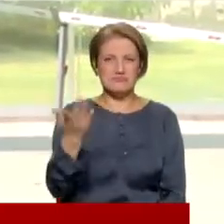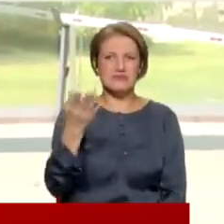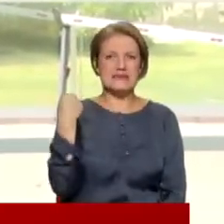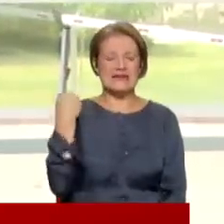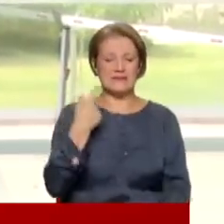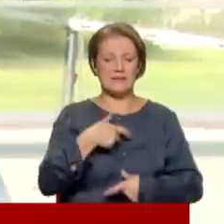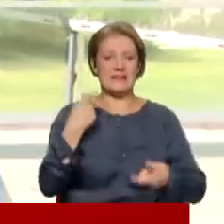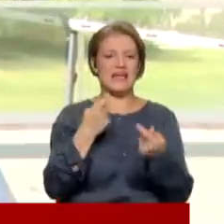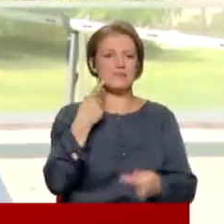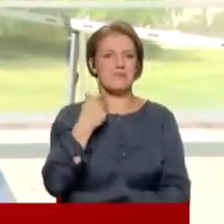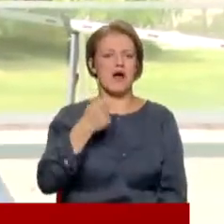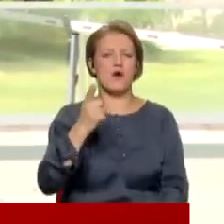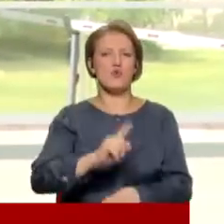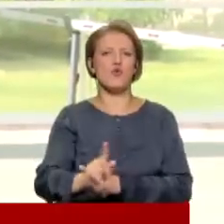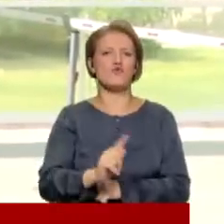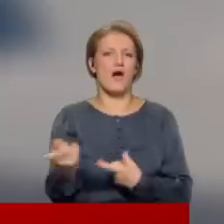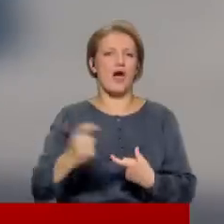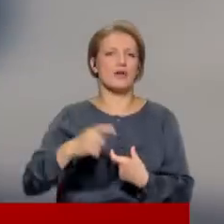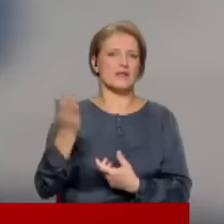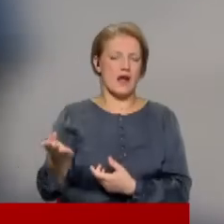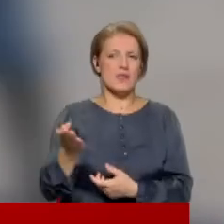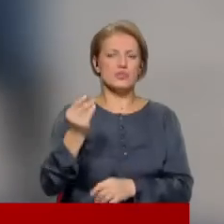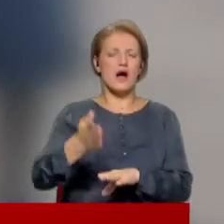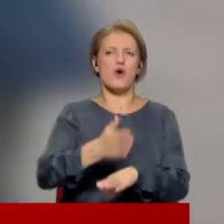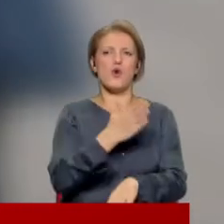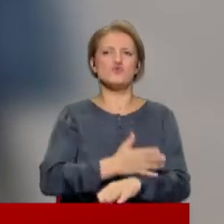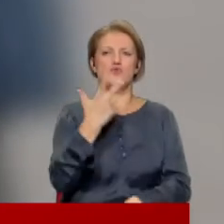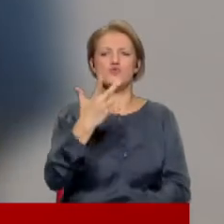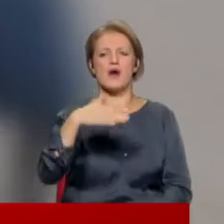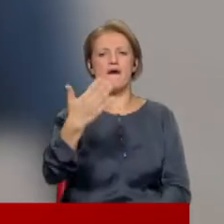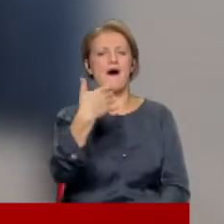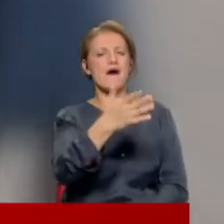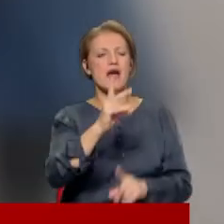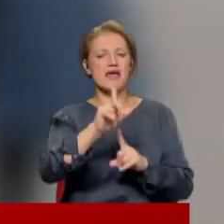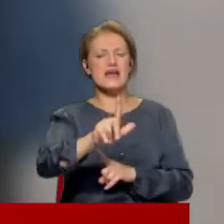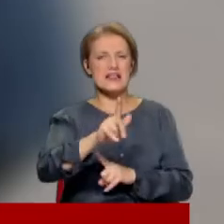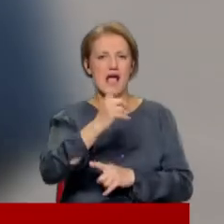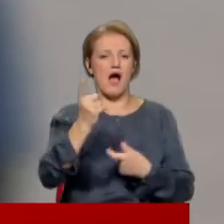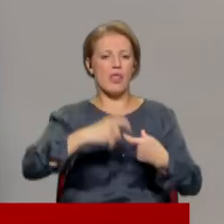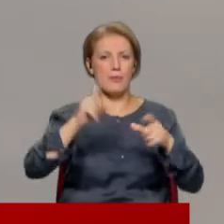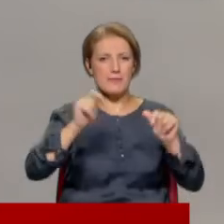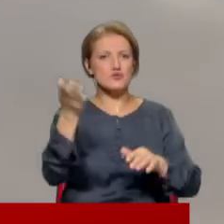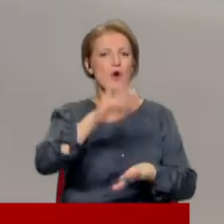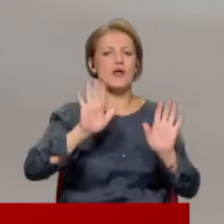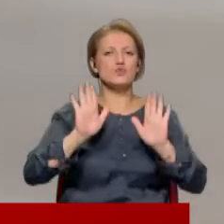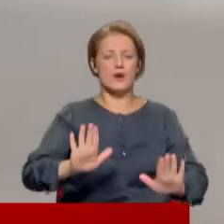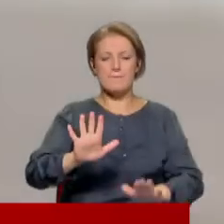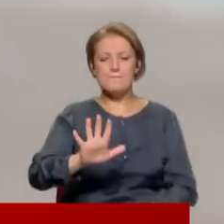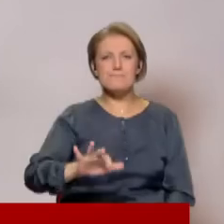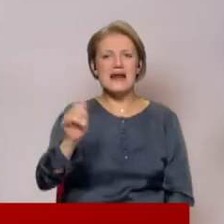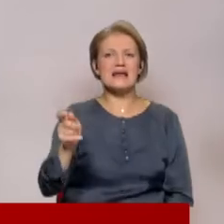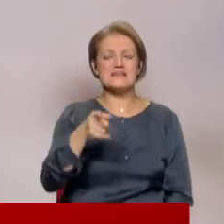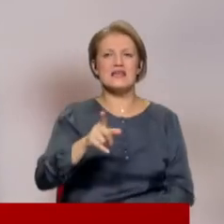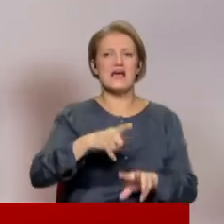Milli Eğitim Bakanlığı Şanlıurfa'ya atadılar. Daha önce 3 ayrı ile ataması yapılan ama durdurulan, sonrasında merkeze